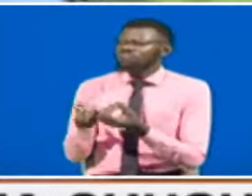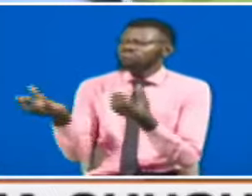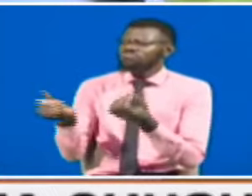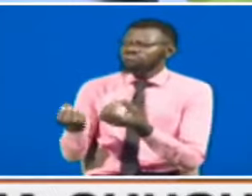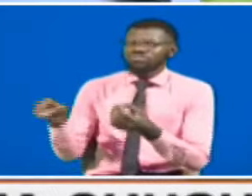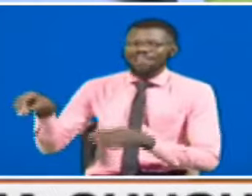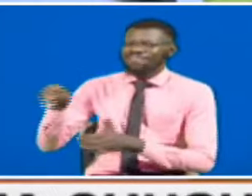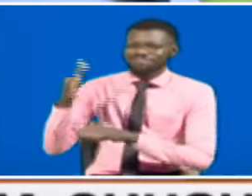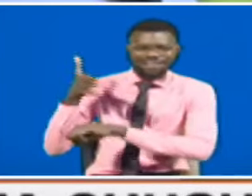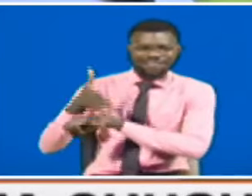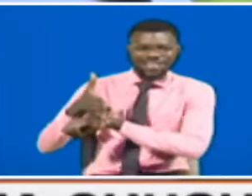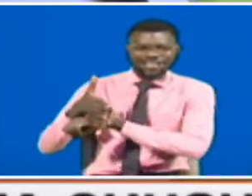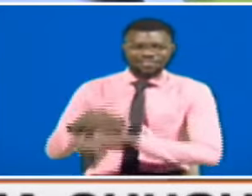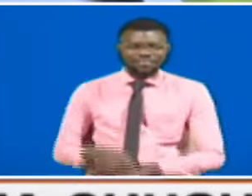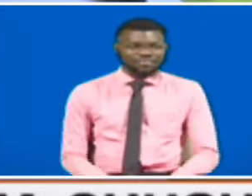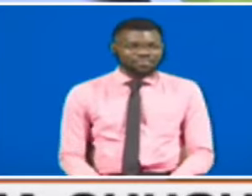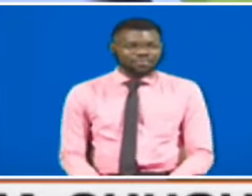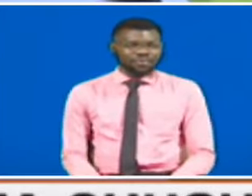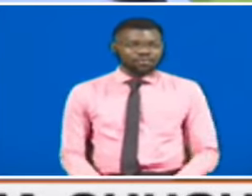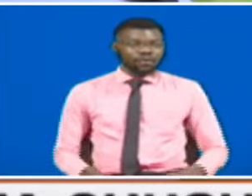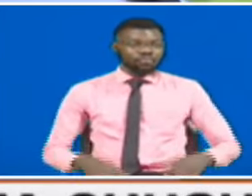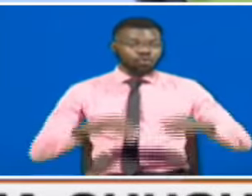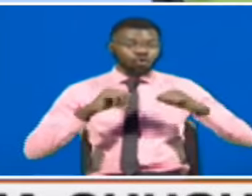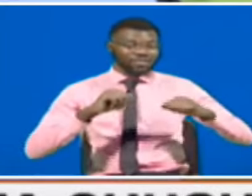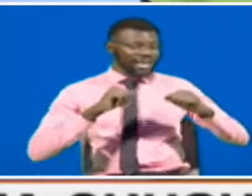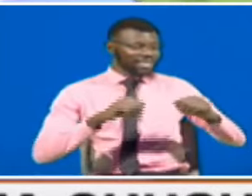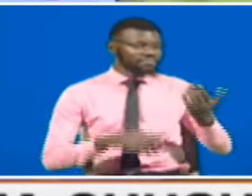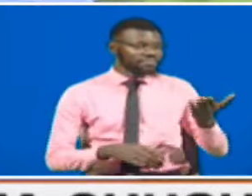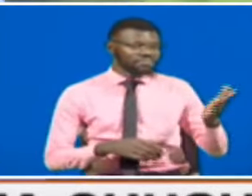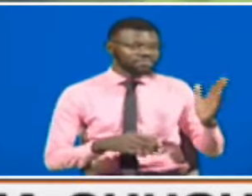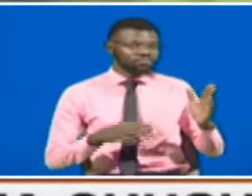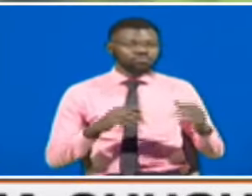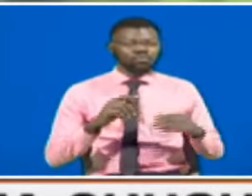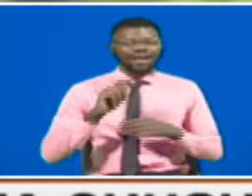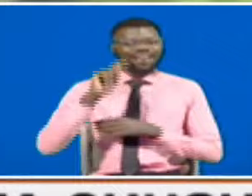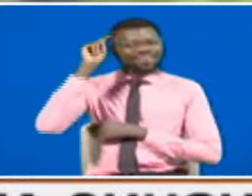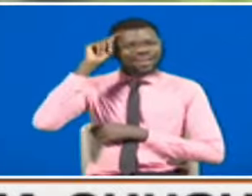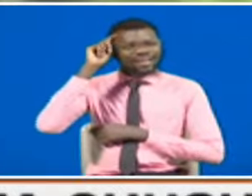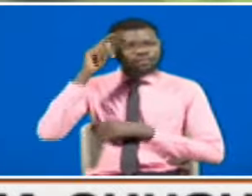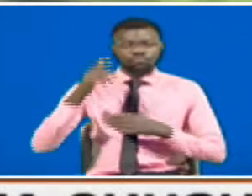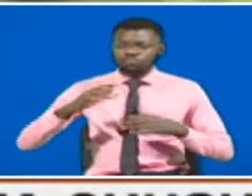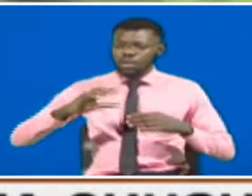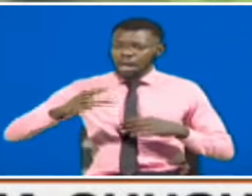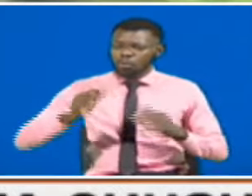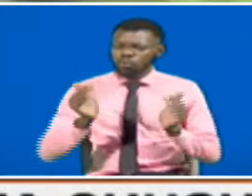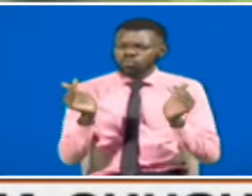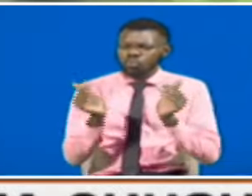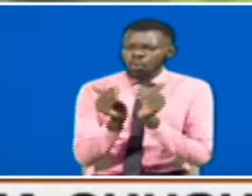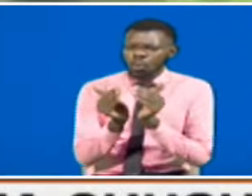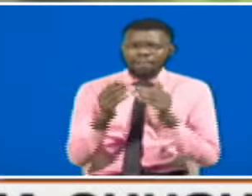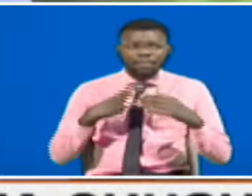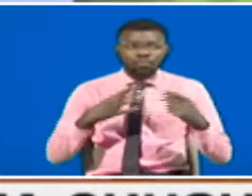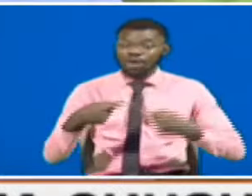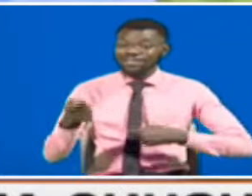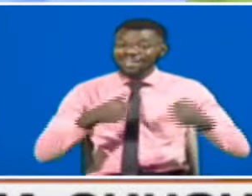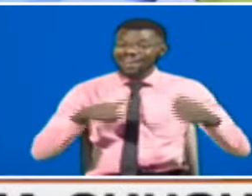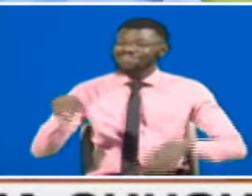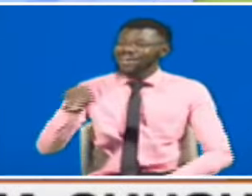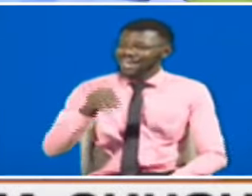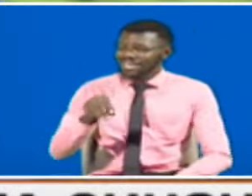yuko hapa with your officers. Tharaka Nithi is a very small county. Anyone who is selling fertilizer in Tharaka Nithi